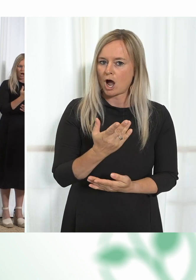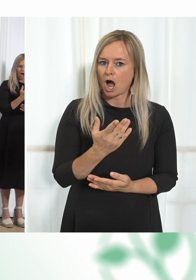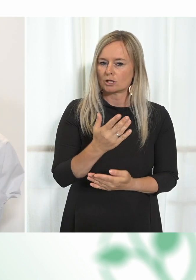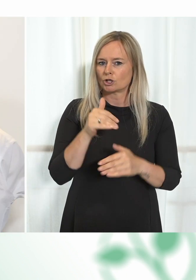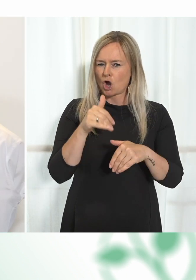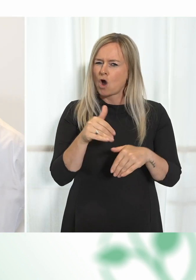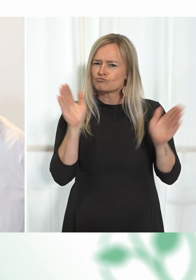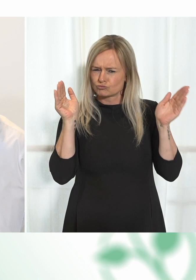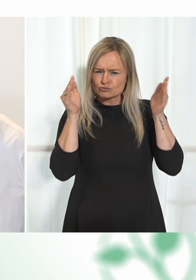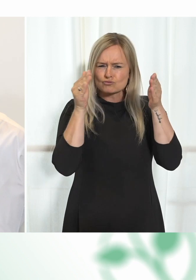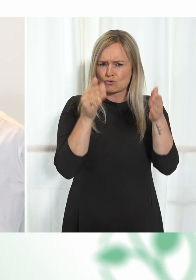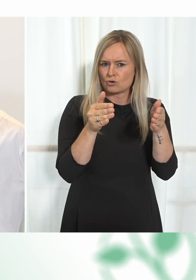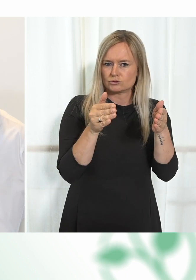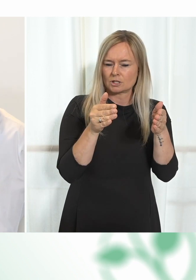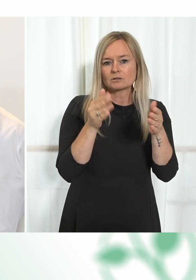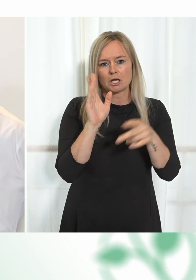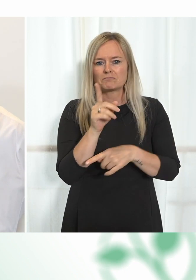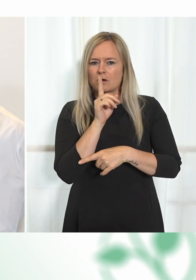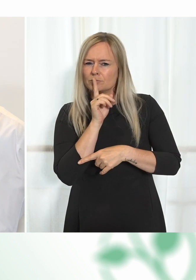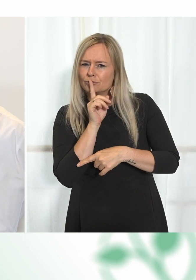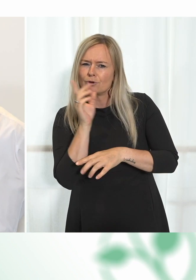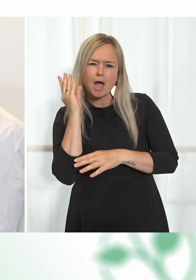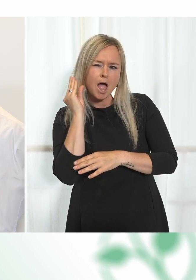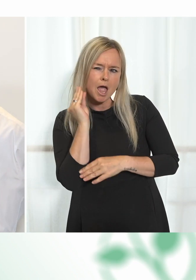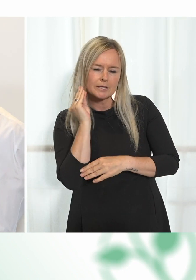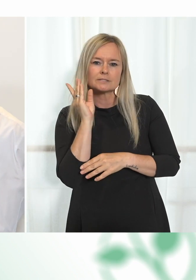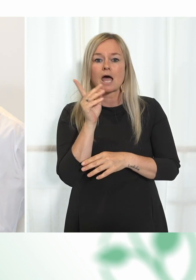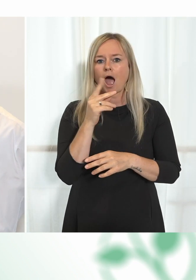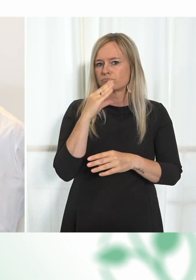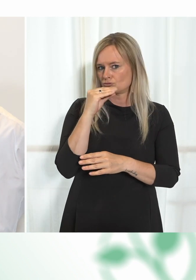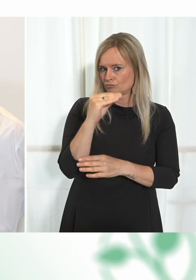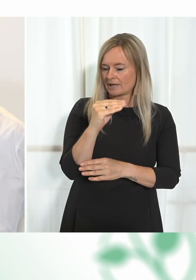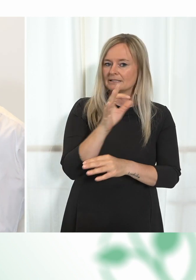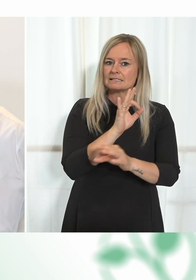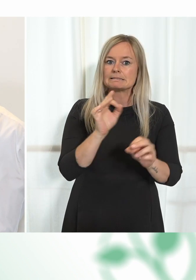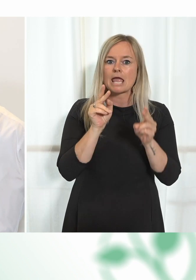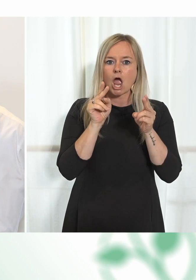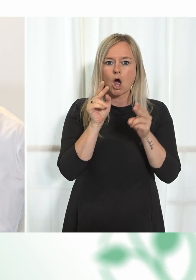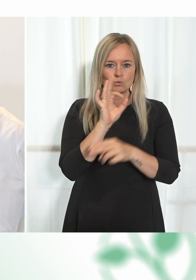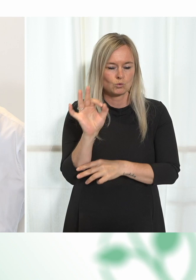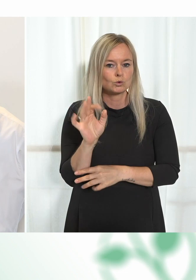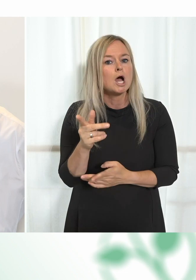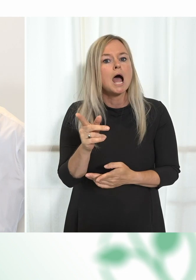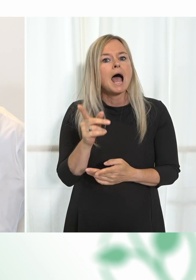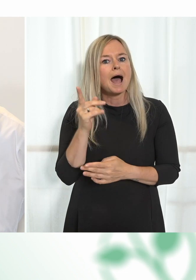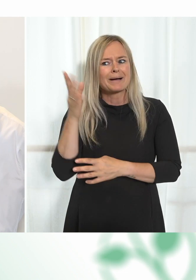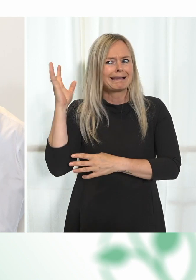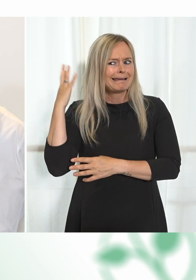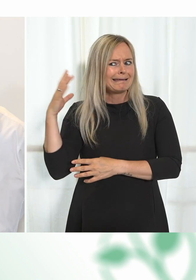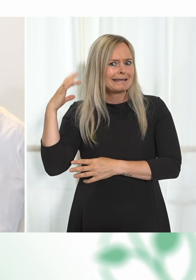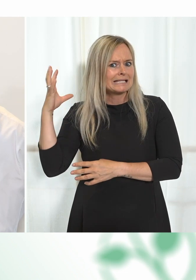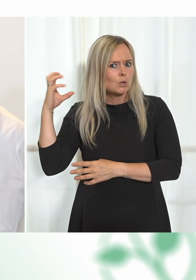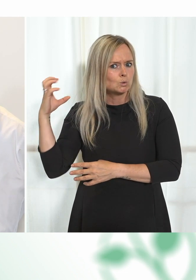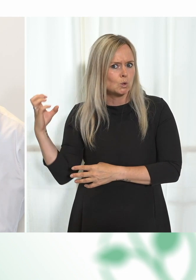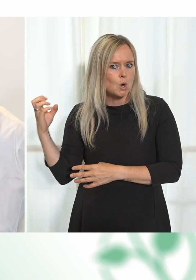musste sich sehr konzentrieren, es war natürlich leiser, aber die Sprechenden haben wir sehr gut verstanden. Die Hintergrundgeräusche, die man so jetzt hört, die waren